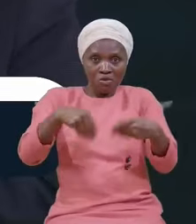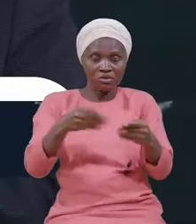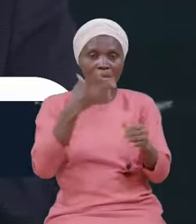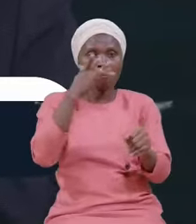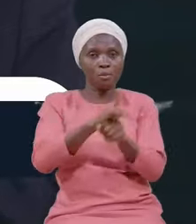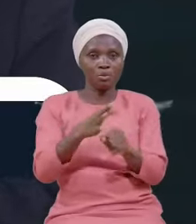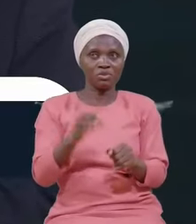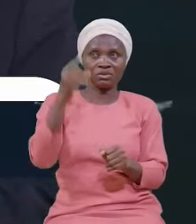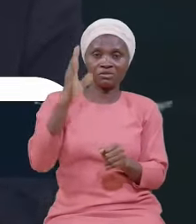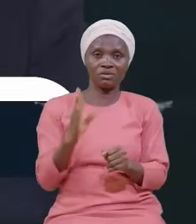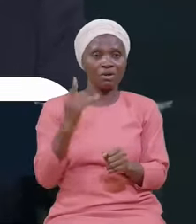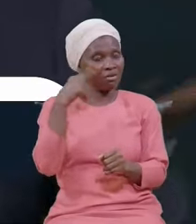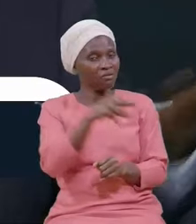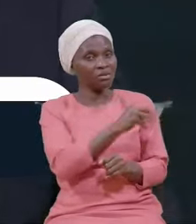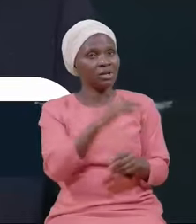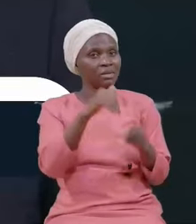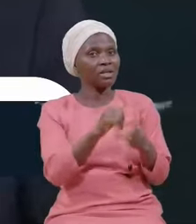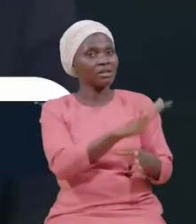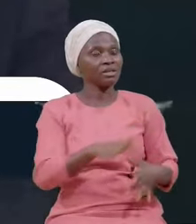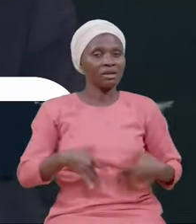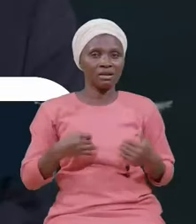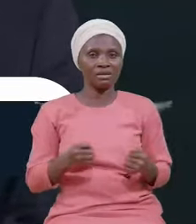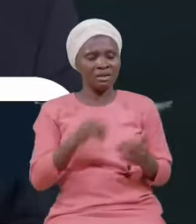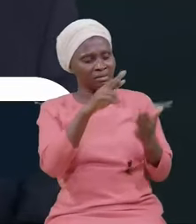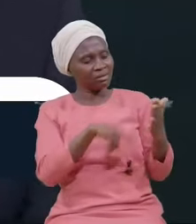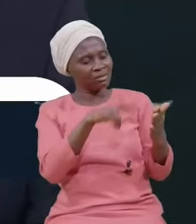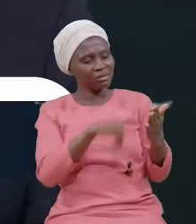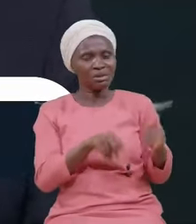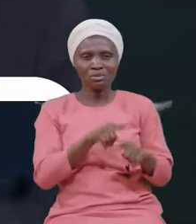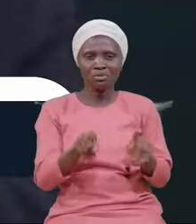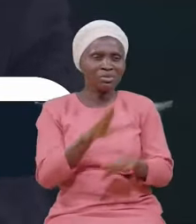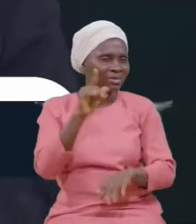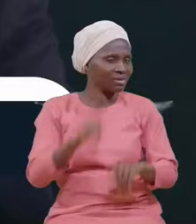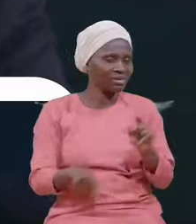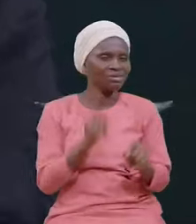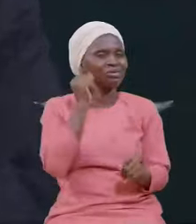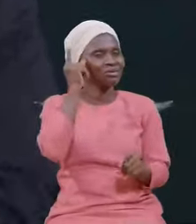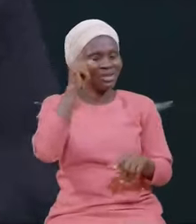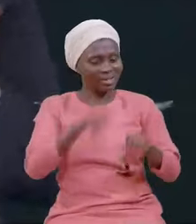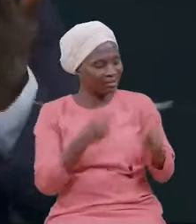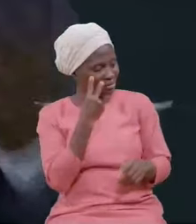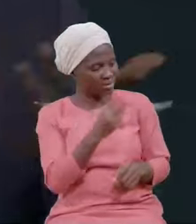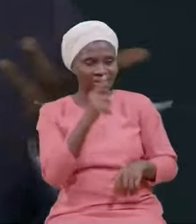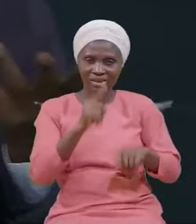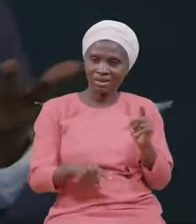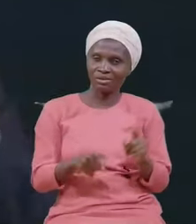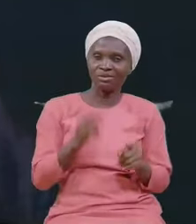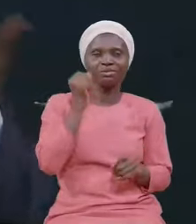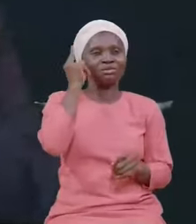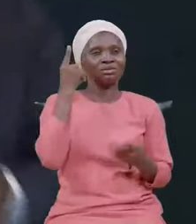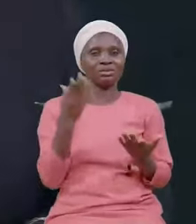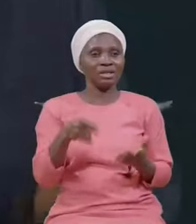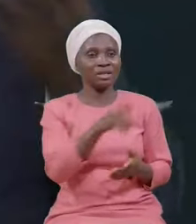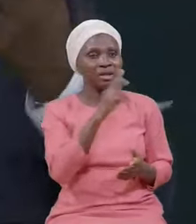et qui ne connaissent pas les provisions du Seigneur, les promesses du Seigneur et la puissance du Seigneur dans leur vie. Ils lisent, mais ils